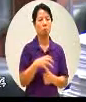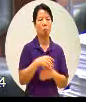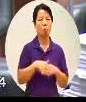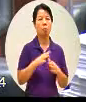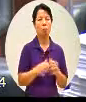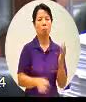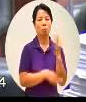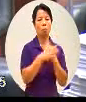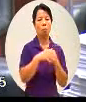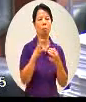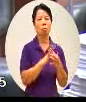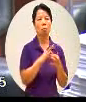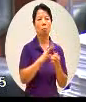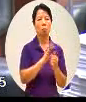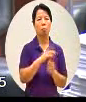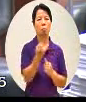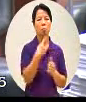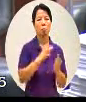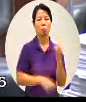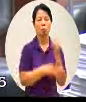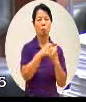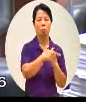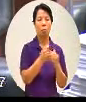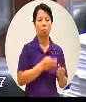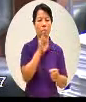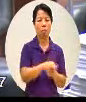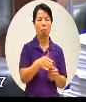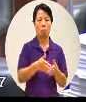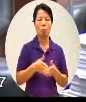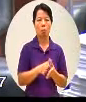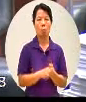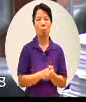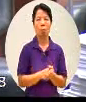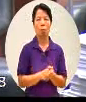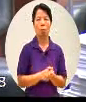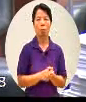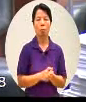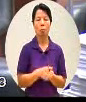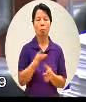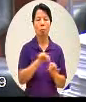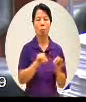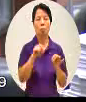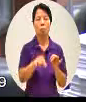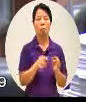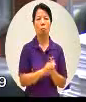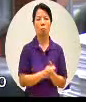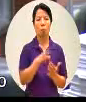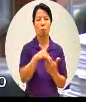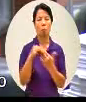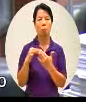啊。厉害的，所以要出钱，无唔对。然后这个地点的遴选，